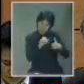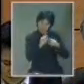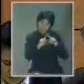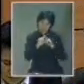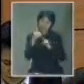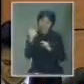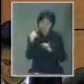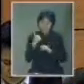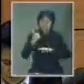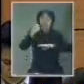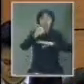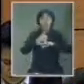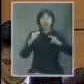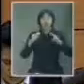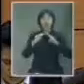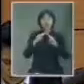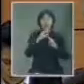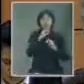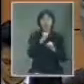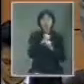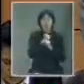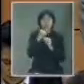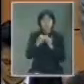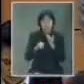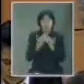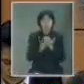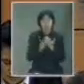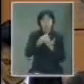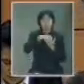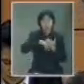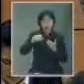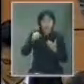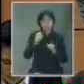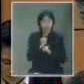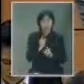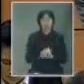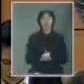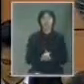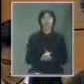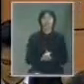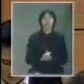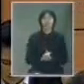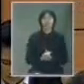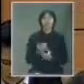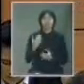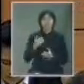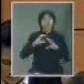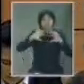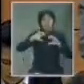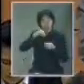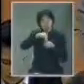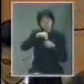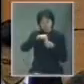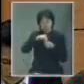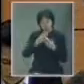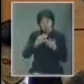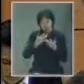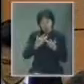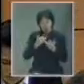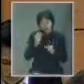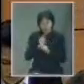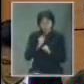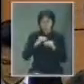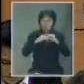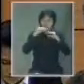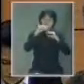มนตรีเวลาจะทุจริตบางพรรคนี่มันไปเฝ้าเลยครับบางทีสามรัฐบาลครับเริ่มตั้งโครง